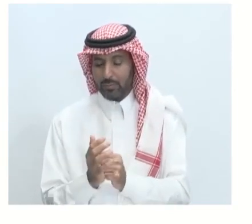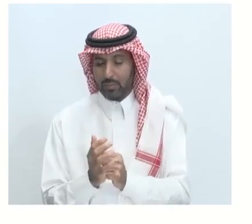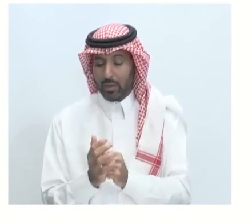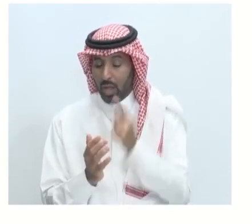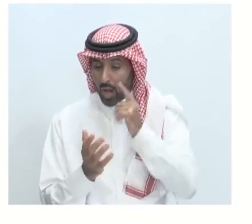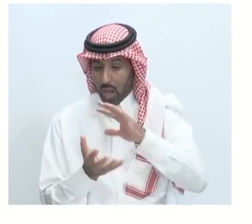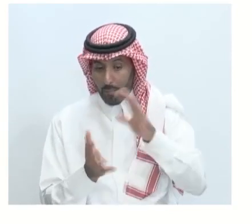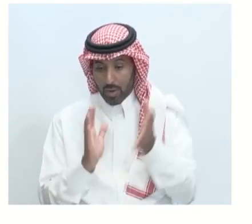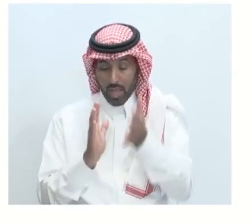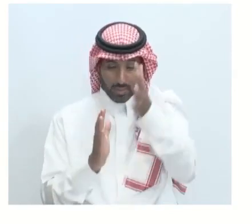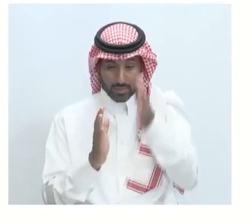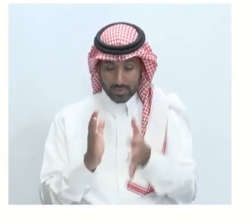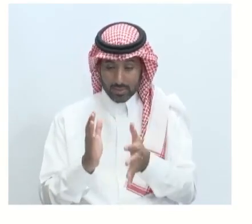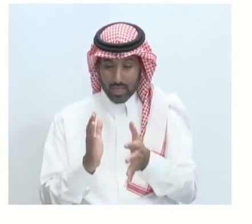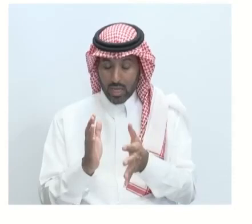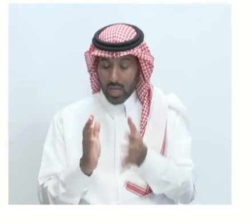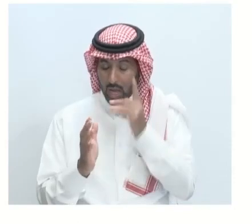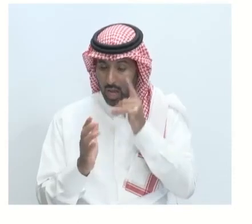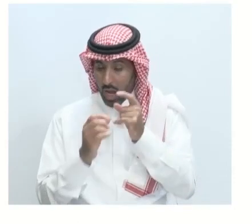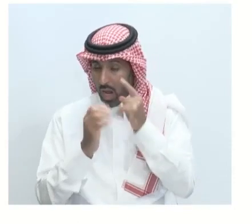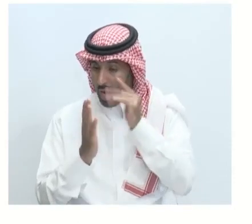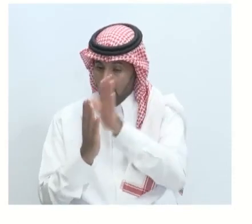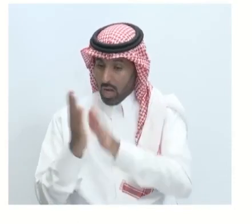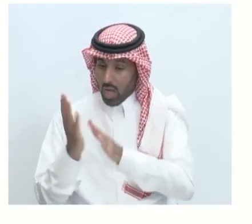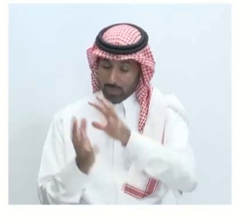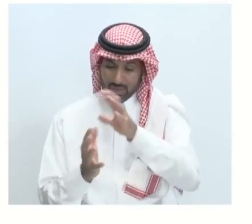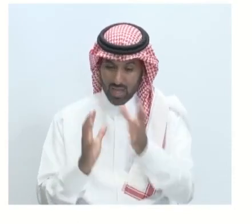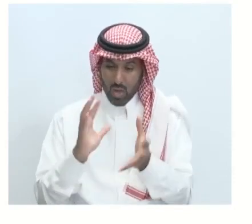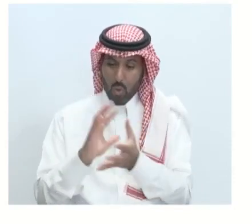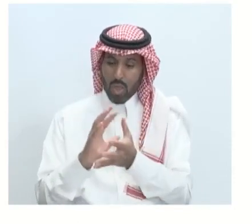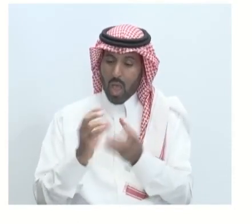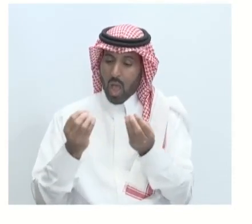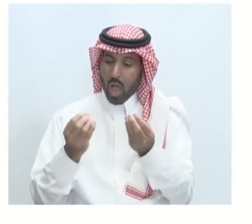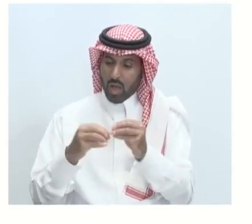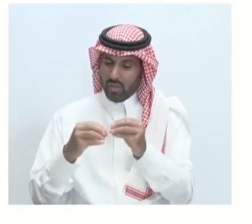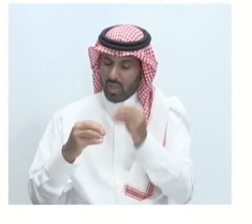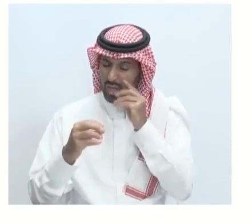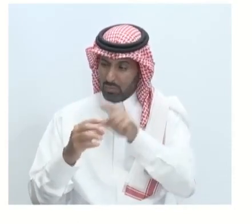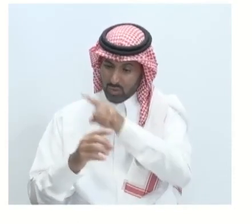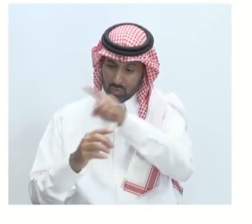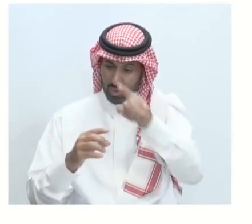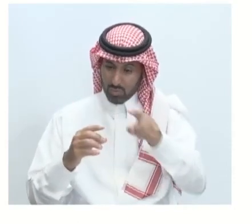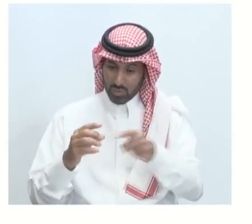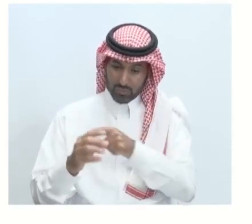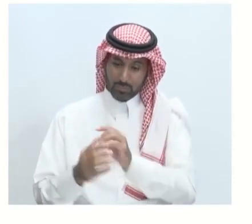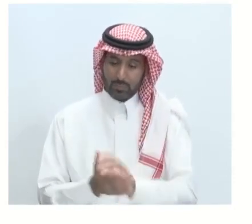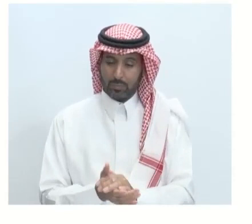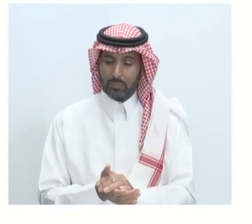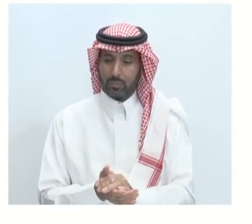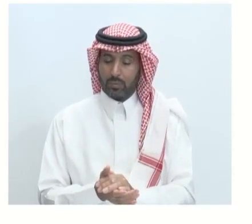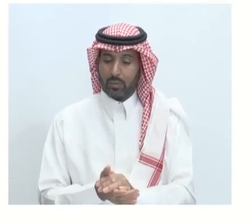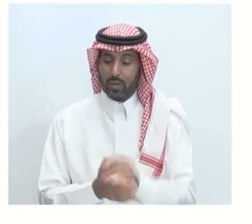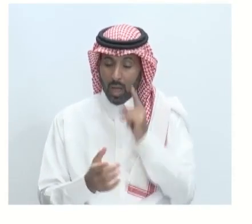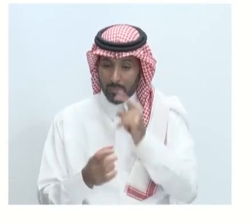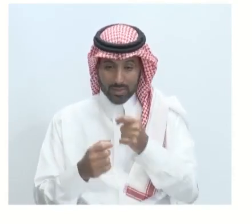الكرويه اكثر من بعد بؤري وهذا يسبب تشويها للصوره بعد ذلك تطرقنا العمليه